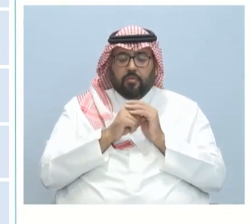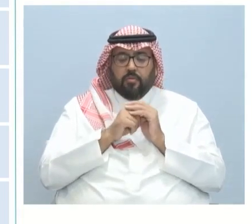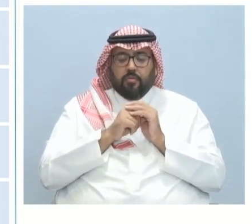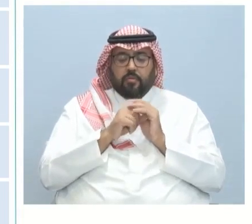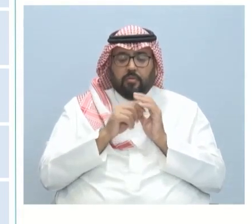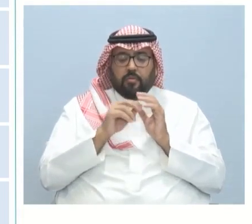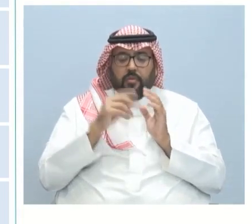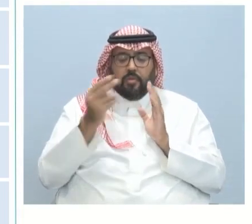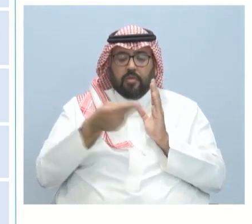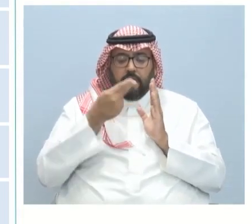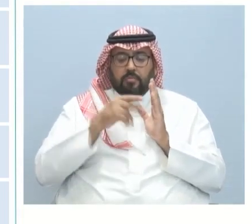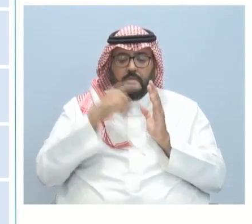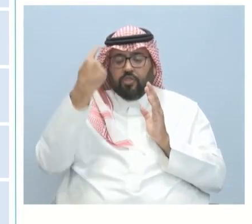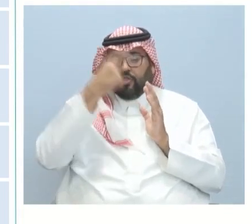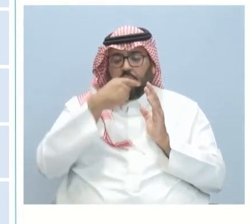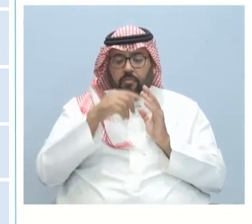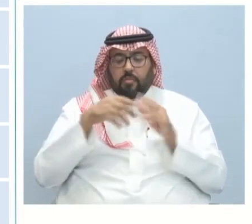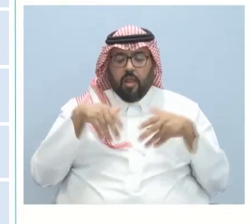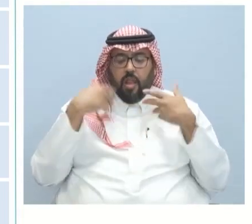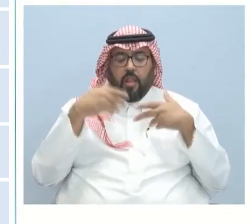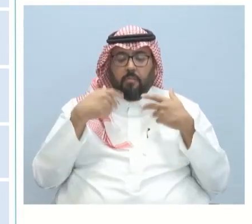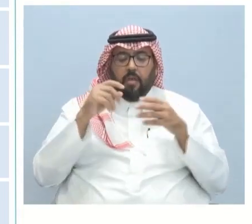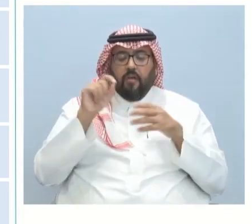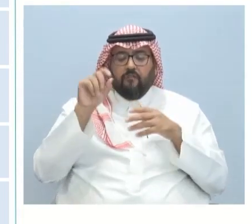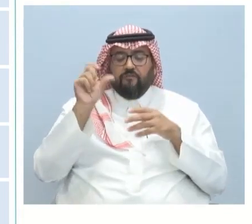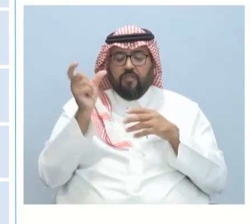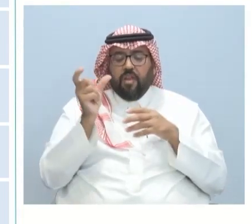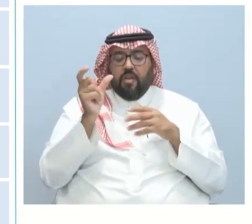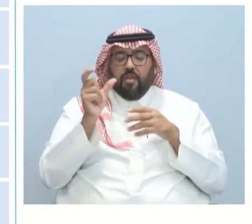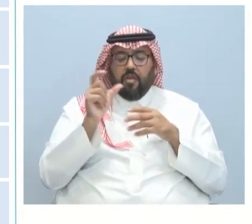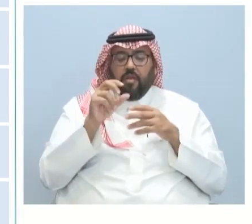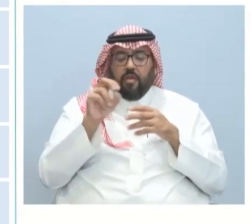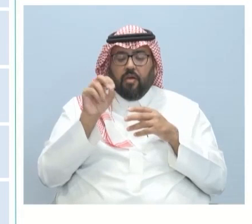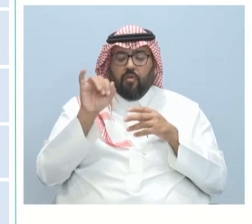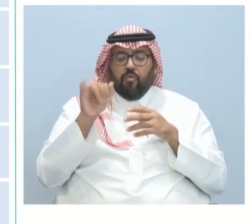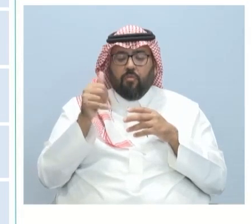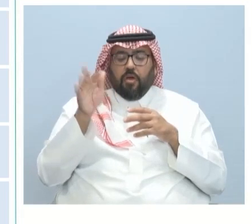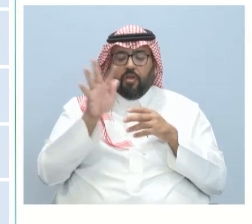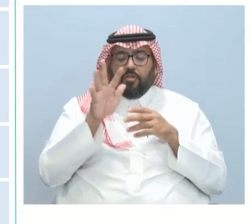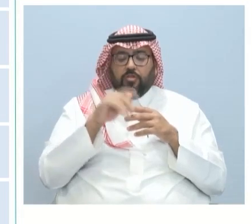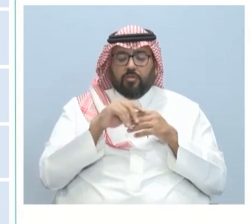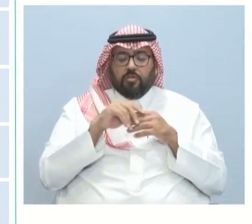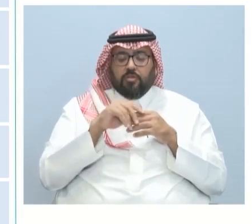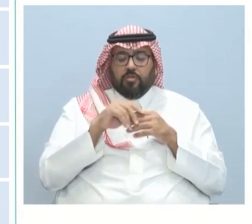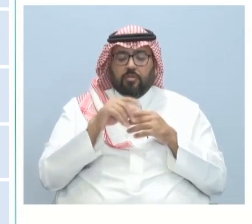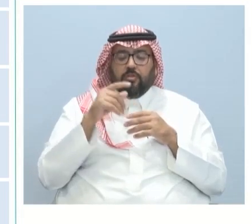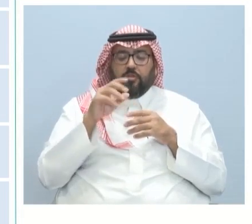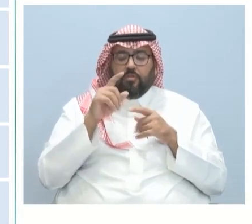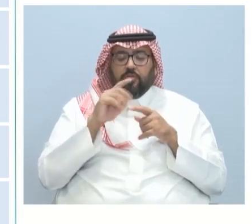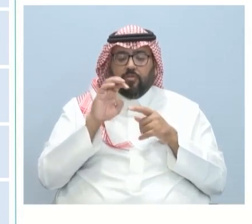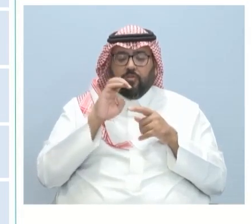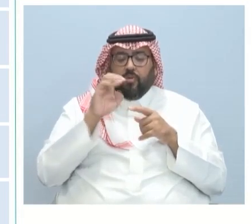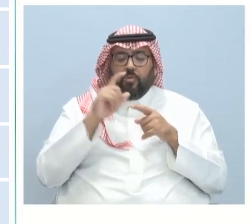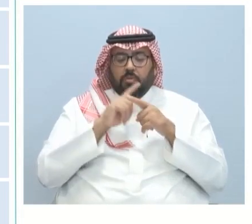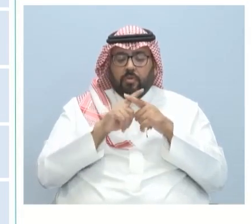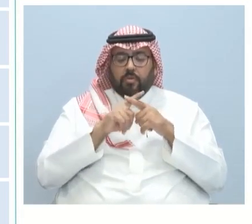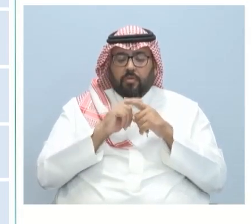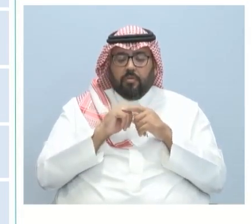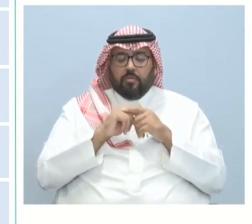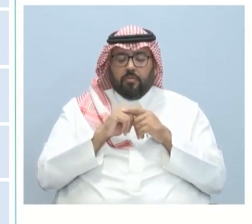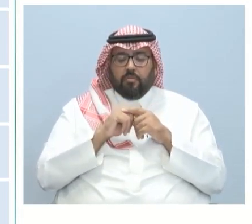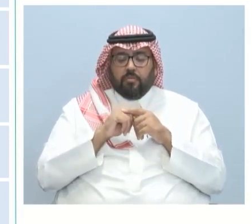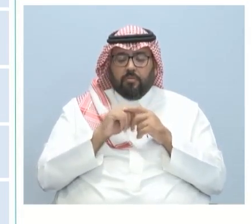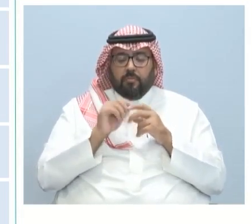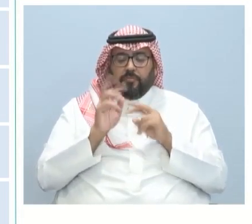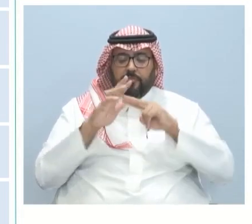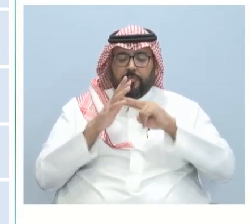رسم اشكال فقط في ساحه لعب الفن قماش احسنت الاجابه خاطئه يمكنك